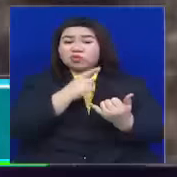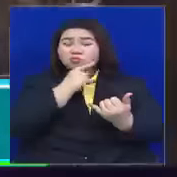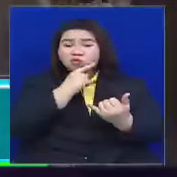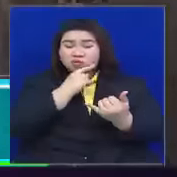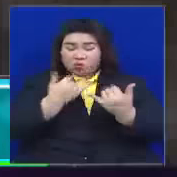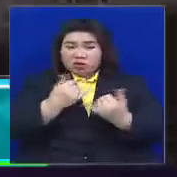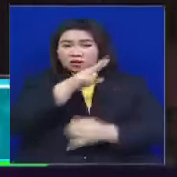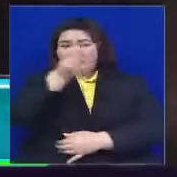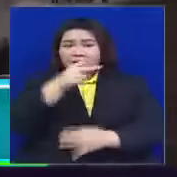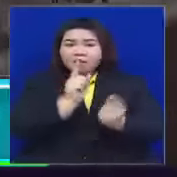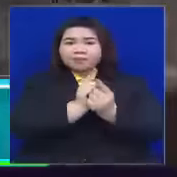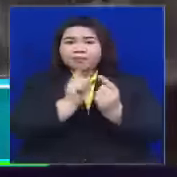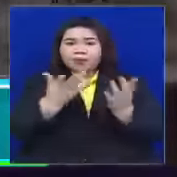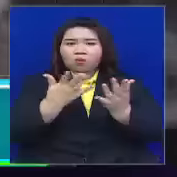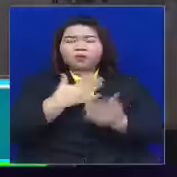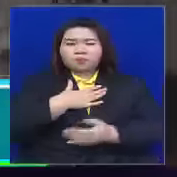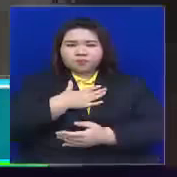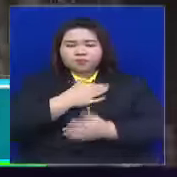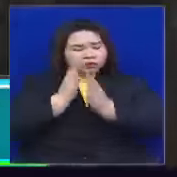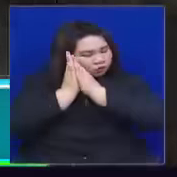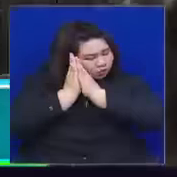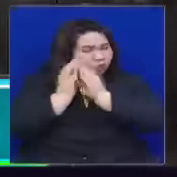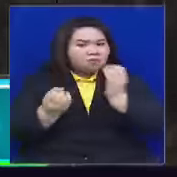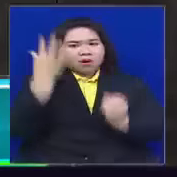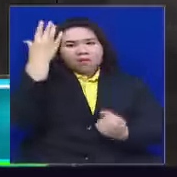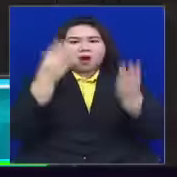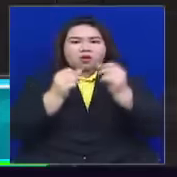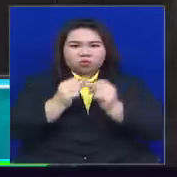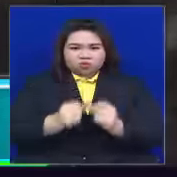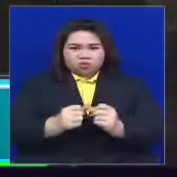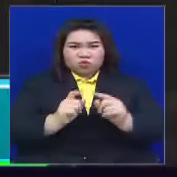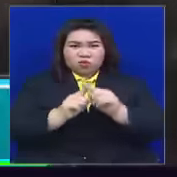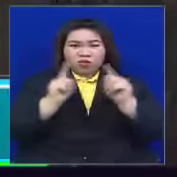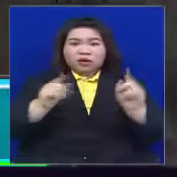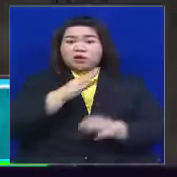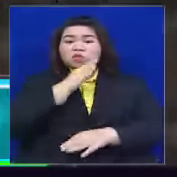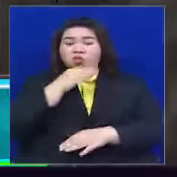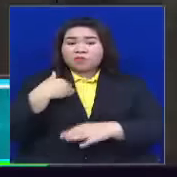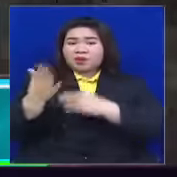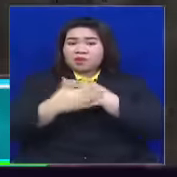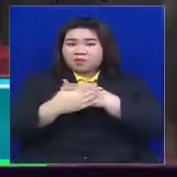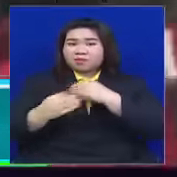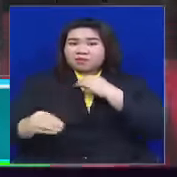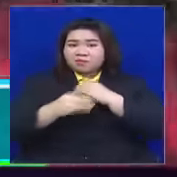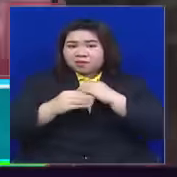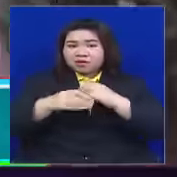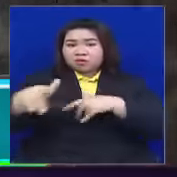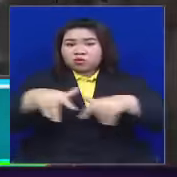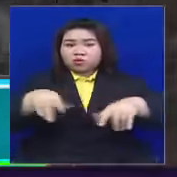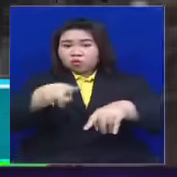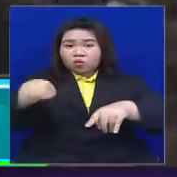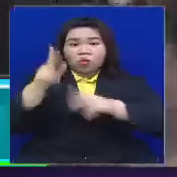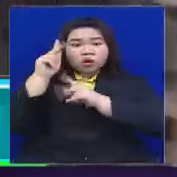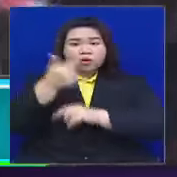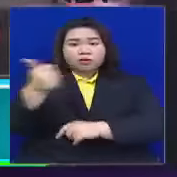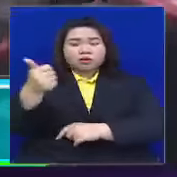ถ้าวันนี้ยังไม่เจอนะครับเราก็อาจจะต้องนอนในป่าหรือว่าถ้ามีการแจ้งเบาะแสเพิ่มจากชาวบ้านนะครับทาง